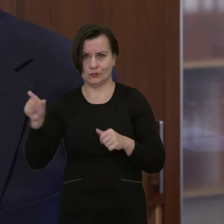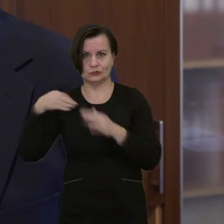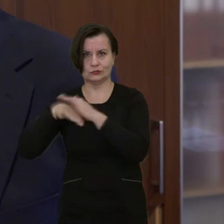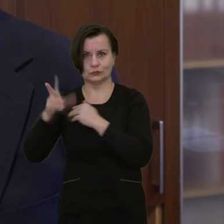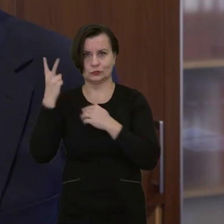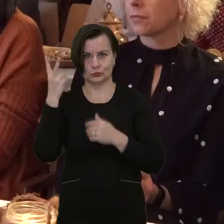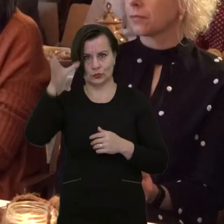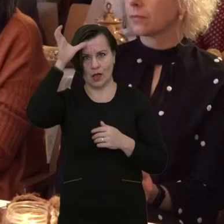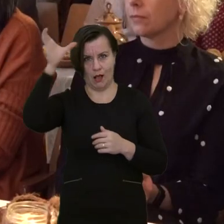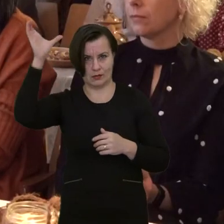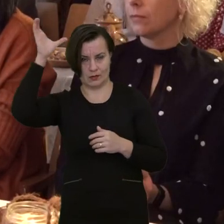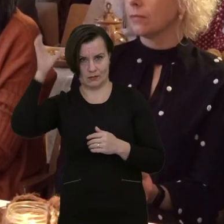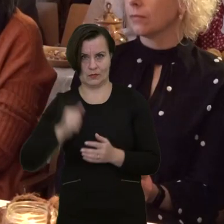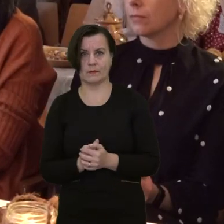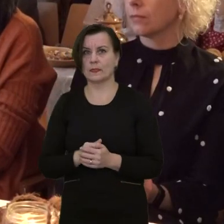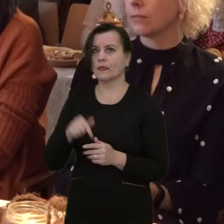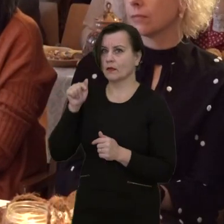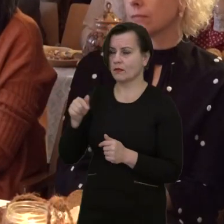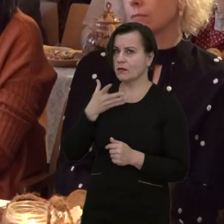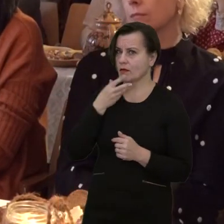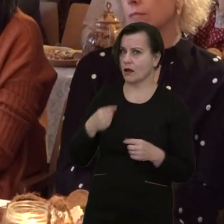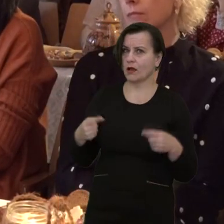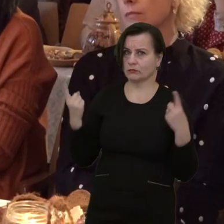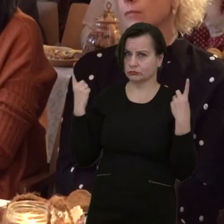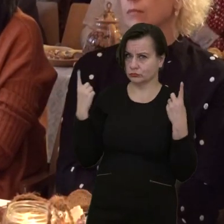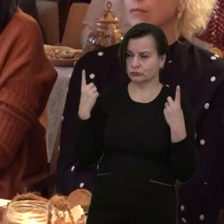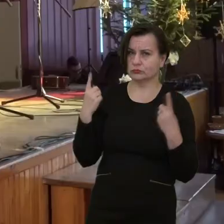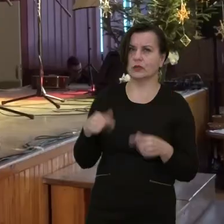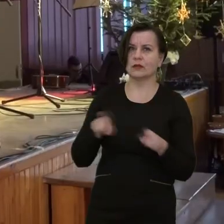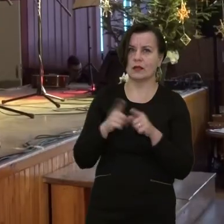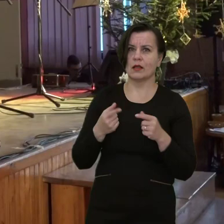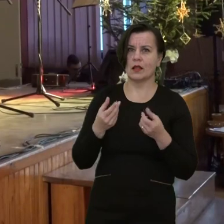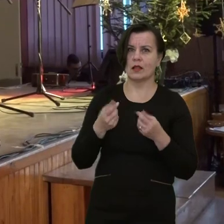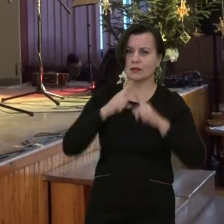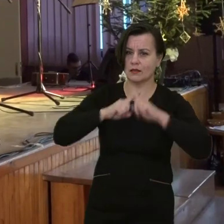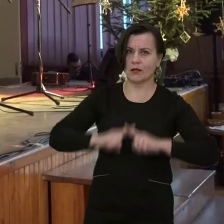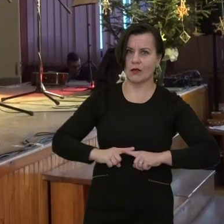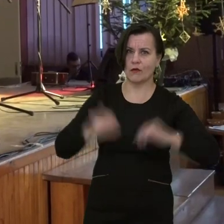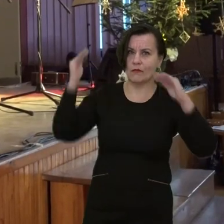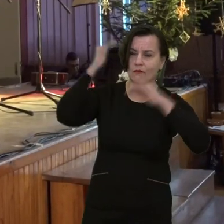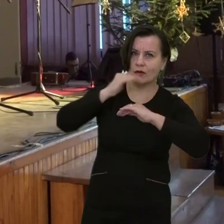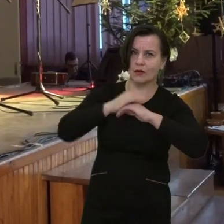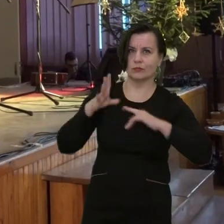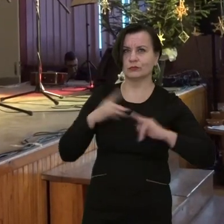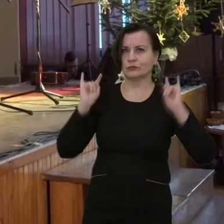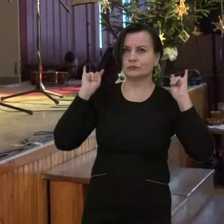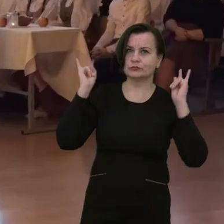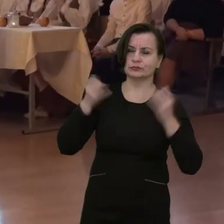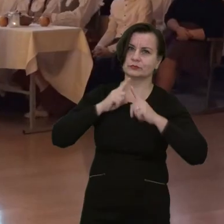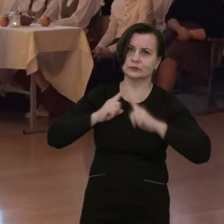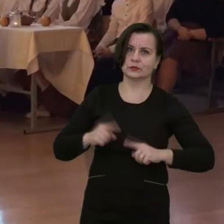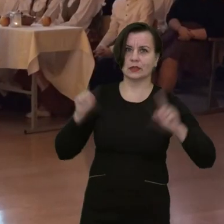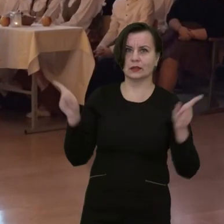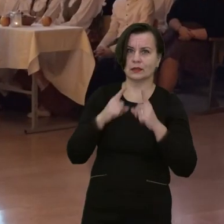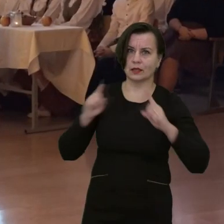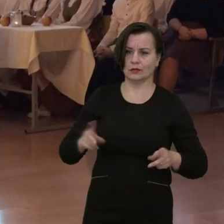2 akademikai. Šią ypatingą gražią sukaktį krakiškiai paminėjo liaudiškoje vakaronėje, kur skambėjo liaudiškos